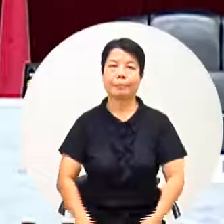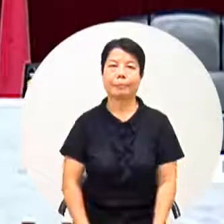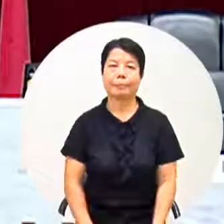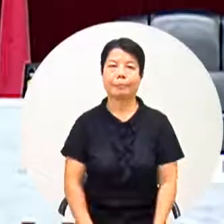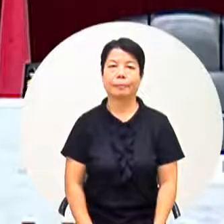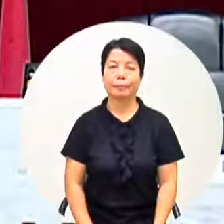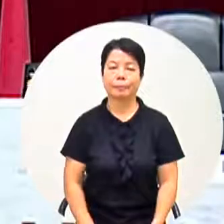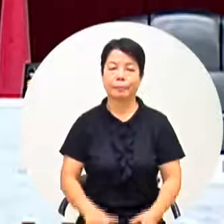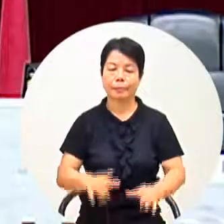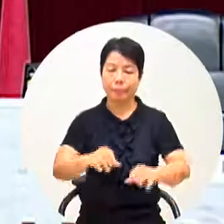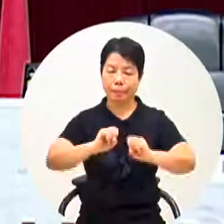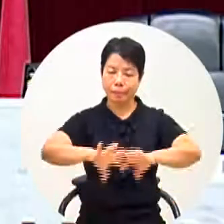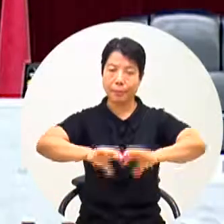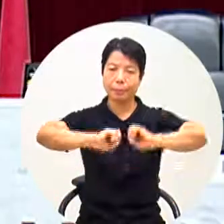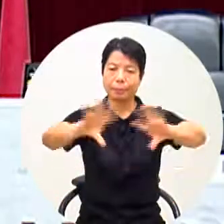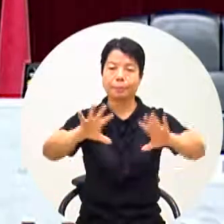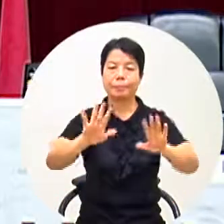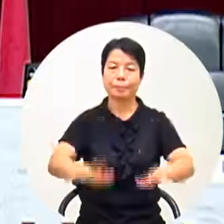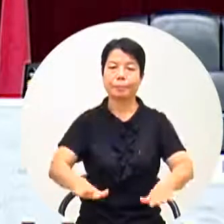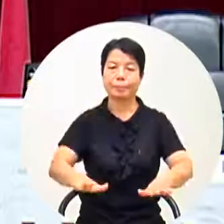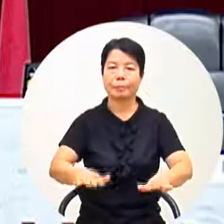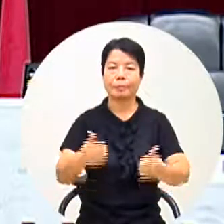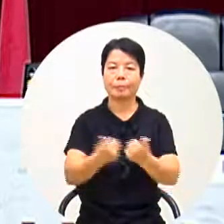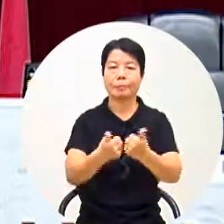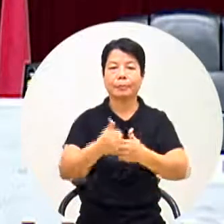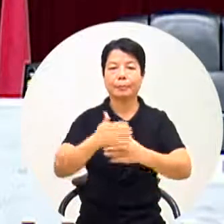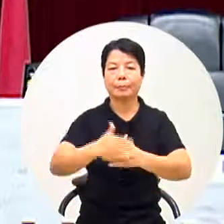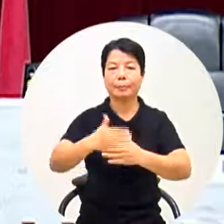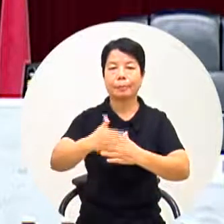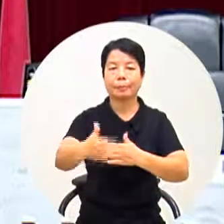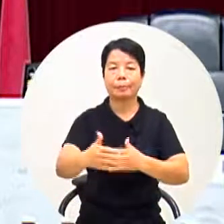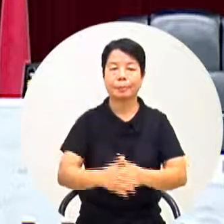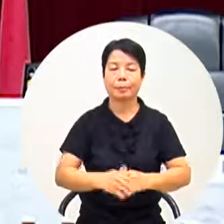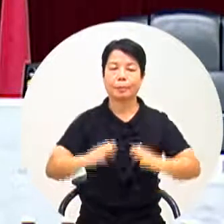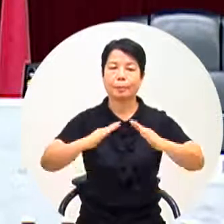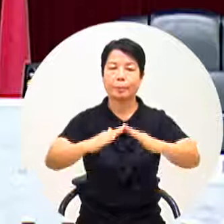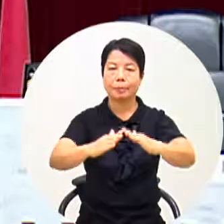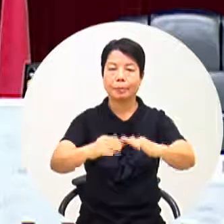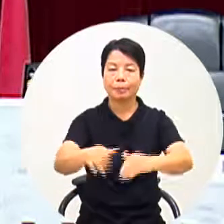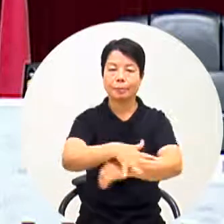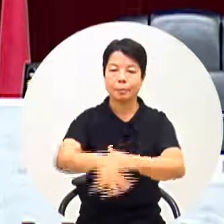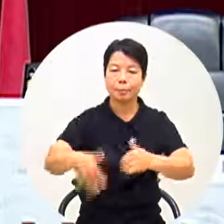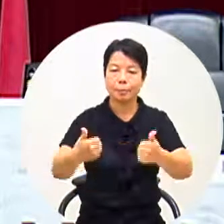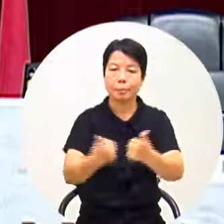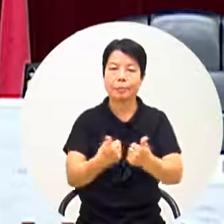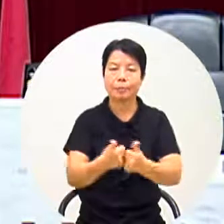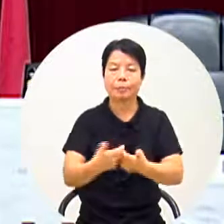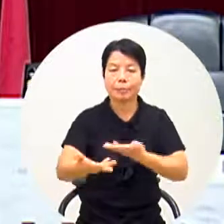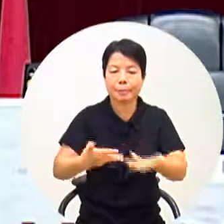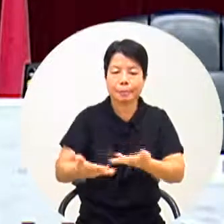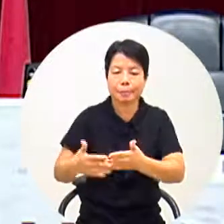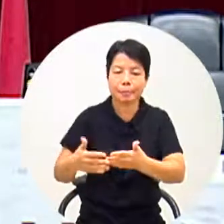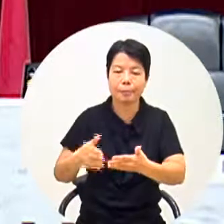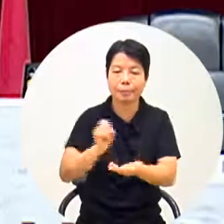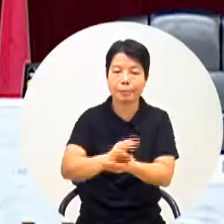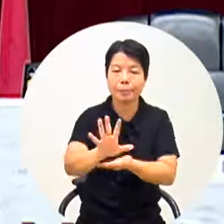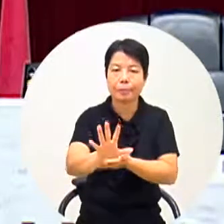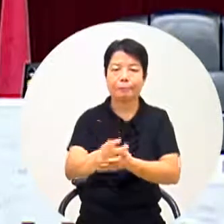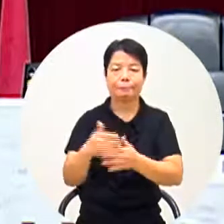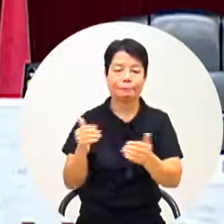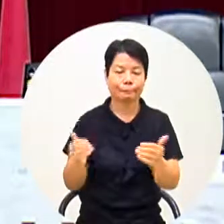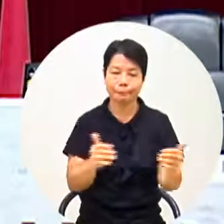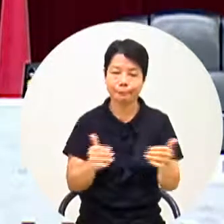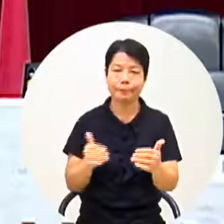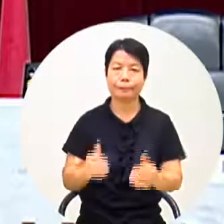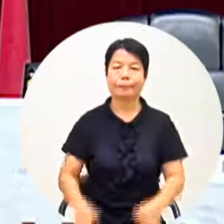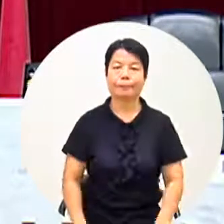向大会报告，今天的议程是都委会的业务报告与质询。首先我们进行